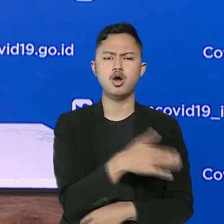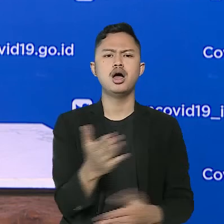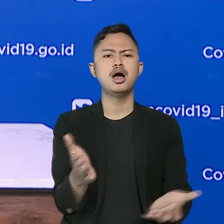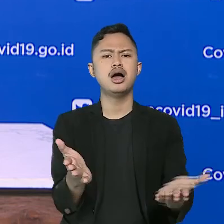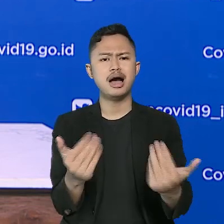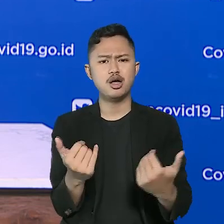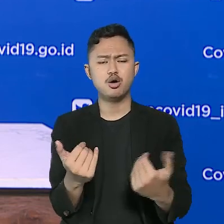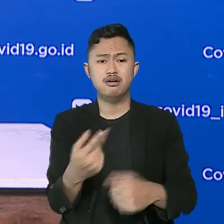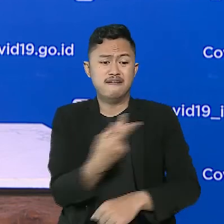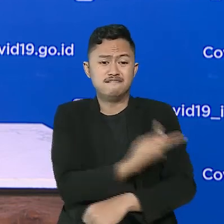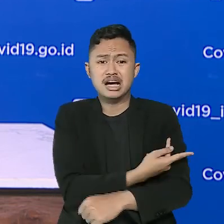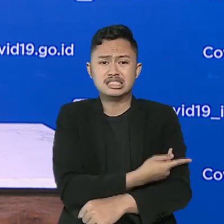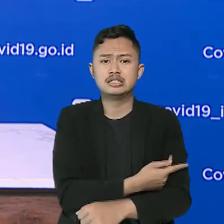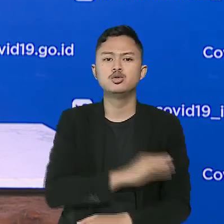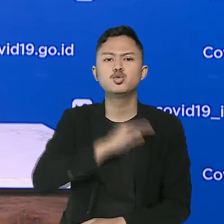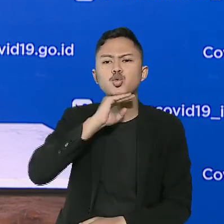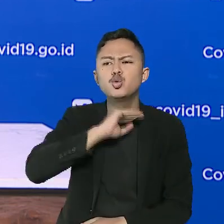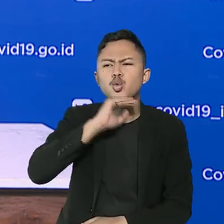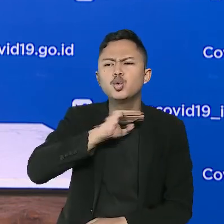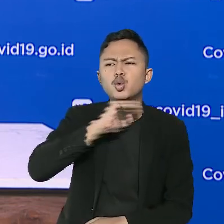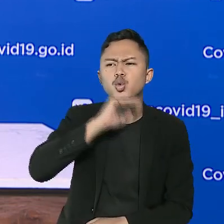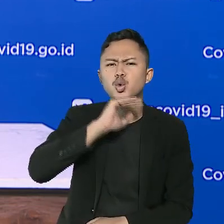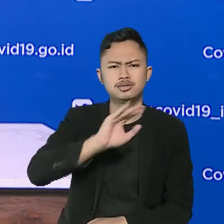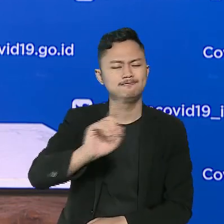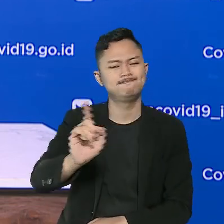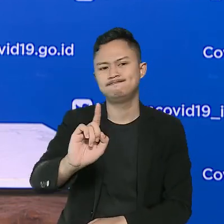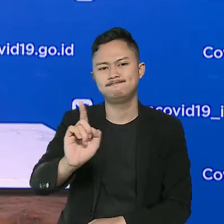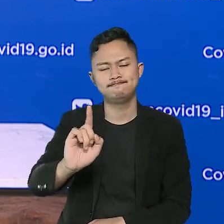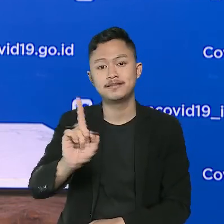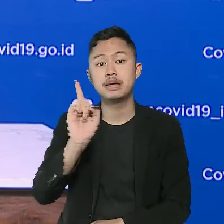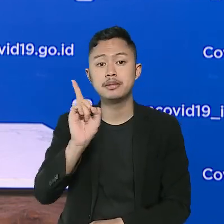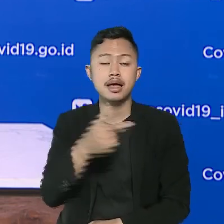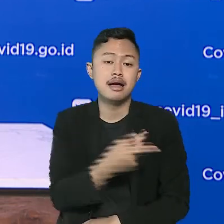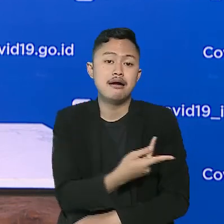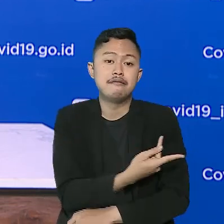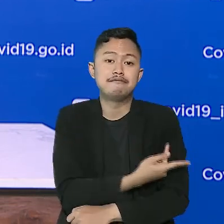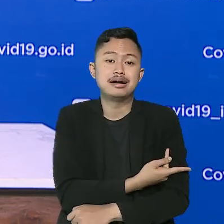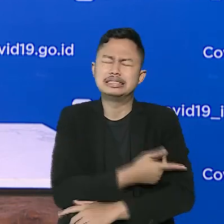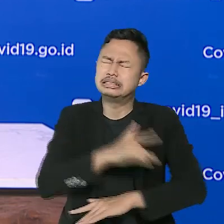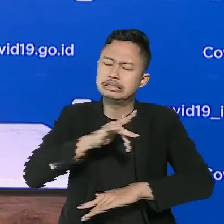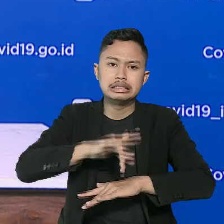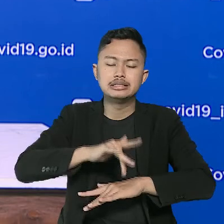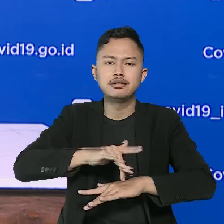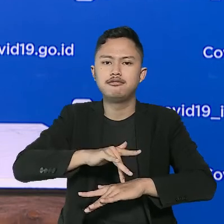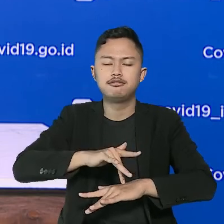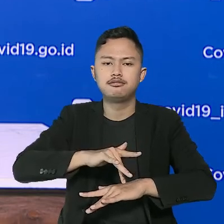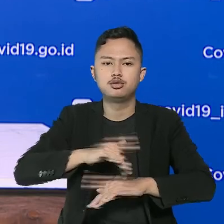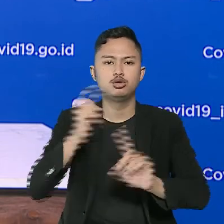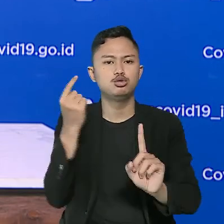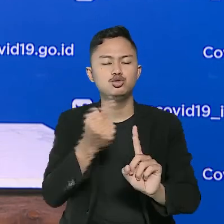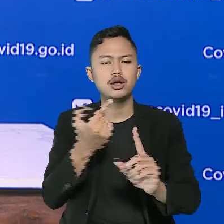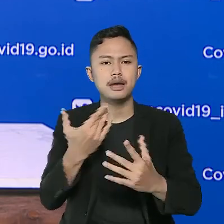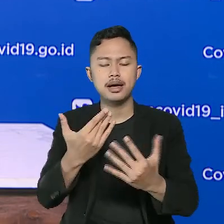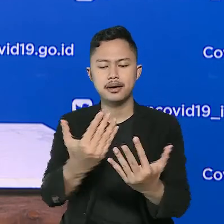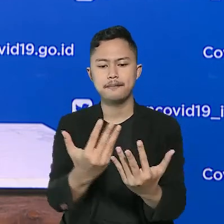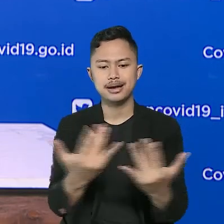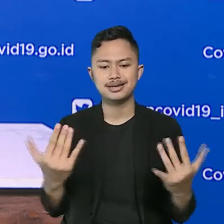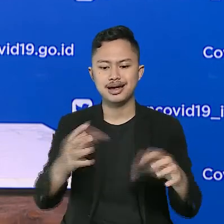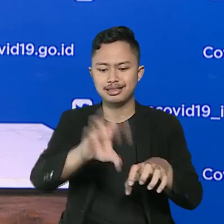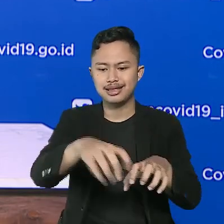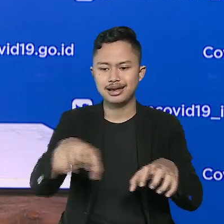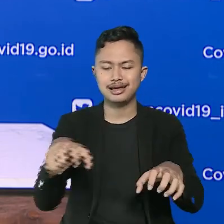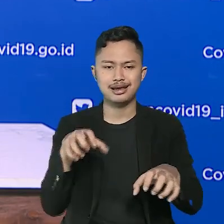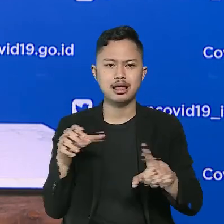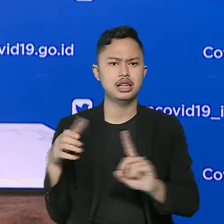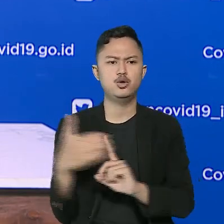untuk tidak menunda proses vaksinasi, karena vaksin ini sangat berharga untuk melindungi masyarakat di daerahnya